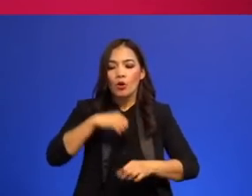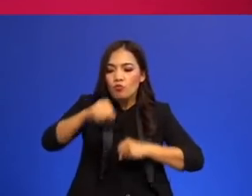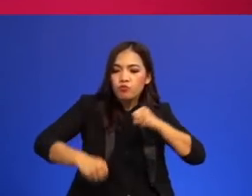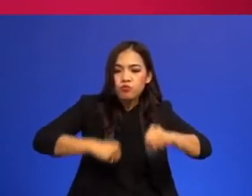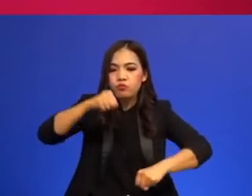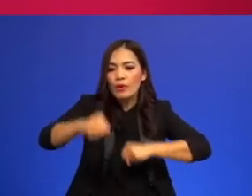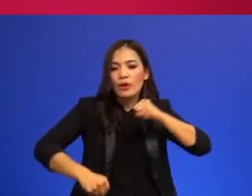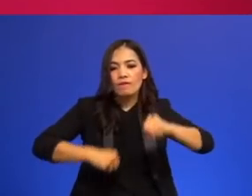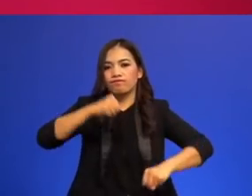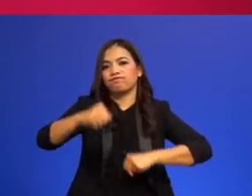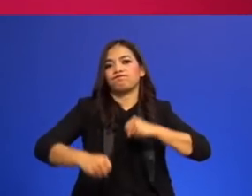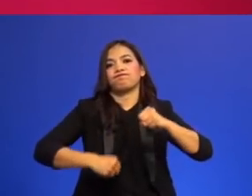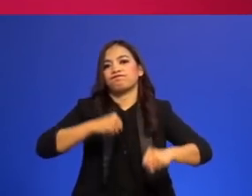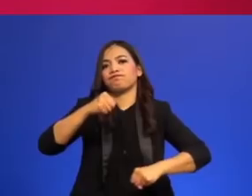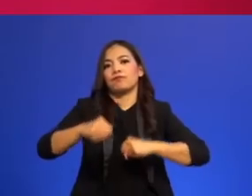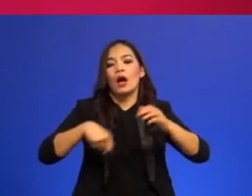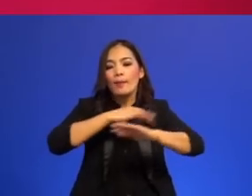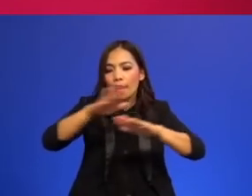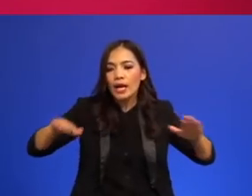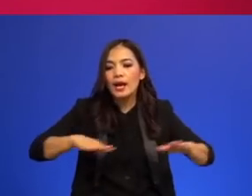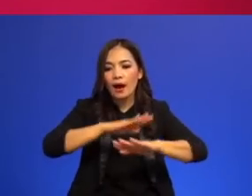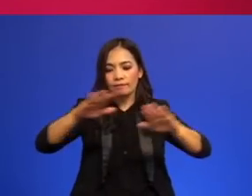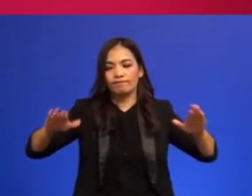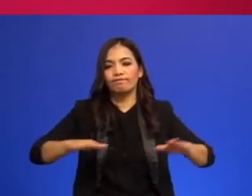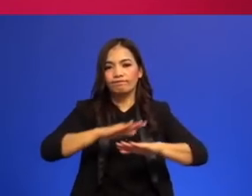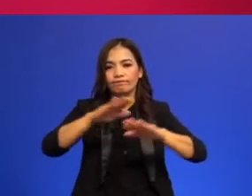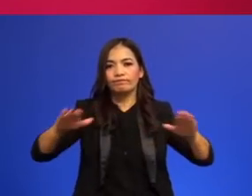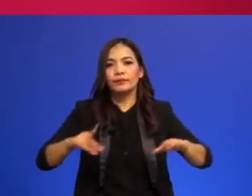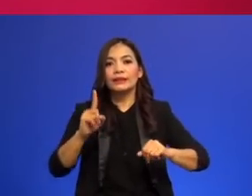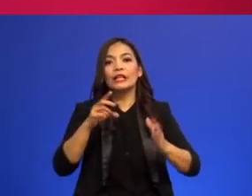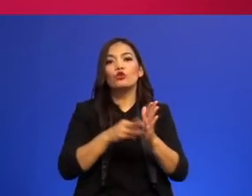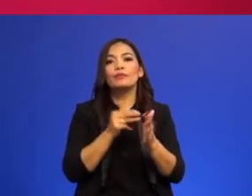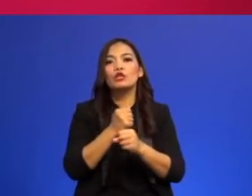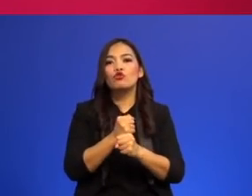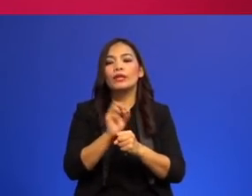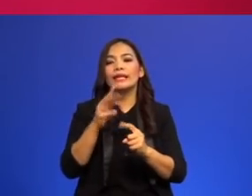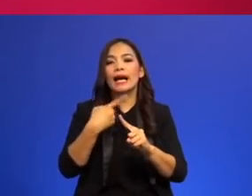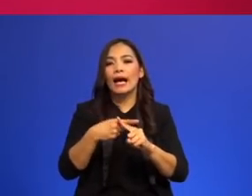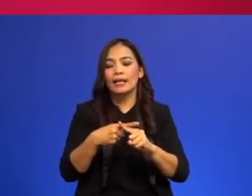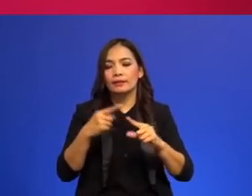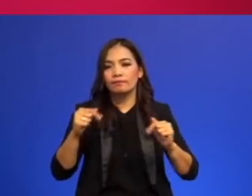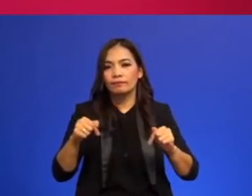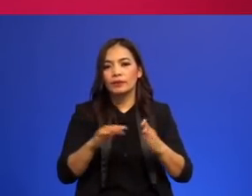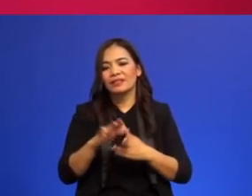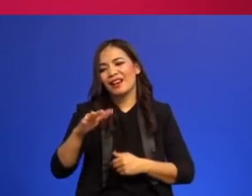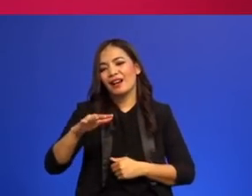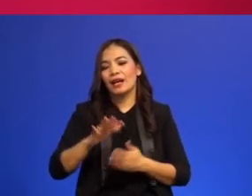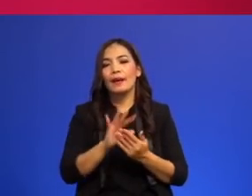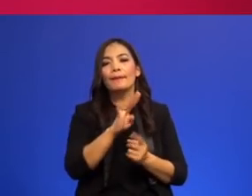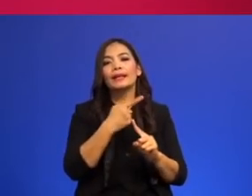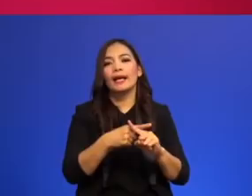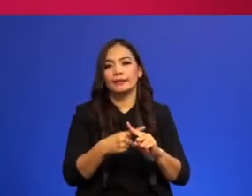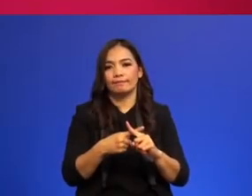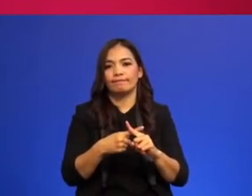gini. Berenang. Berenang seminggu 3 kali bisa. Atau kadang-kadang bisa 4